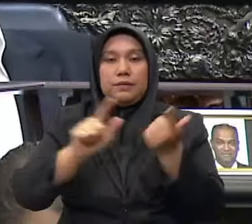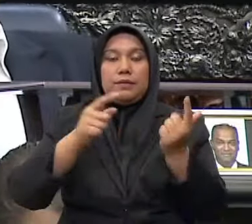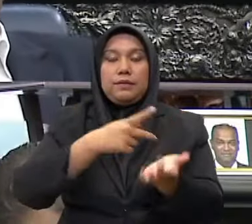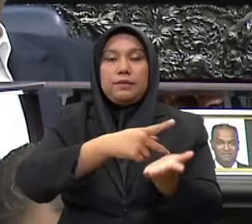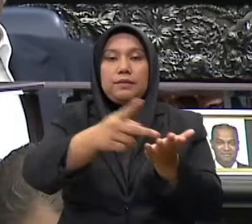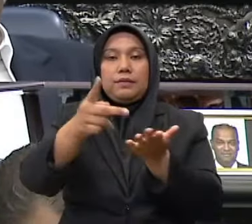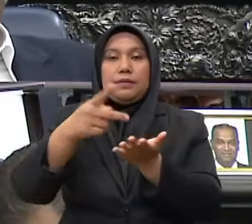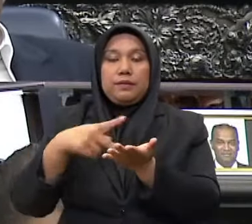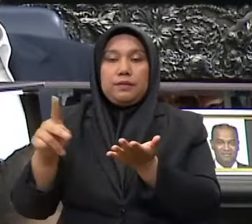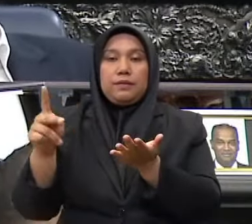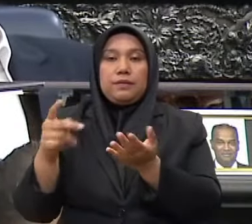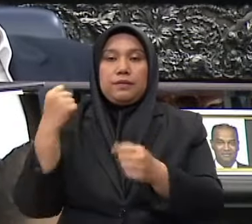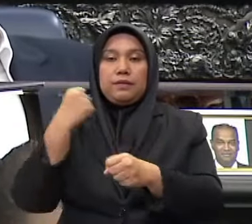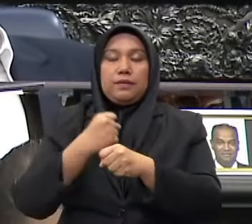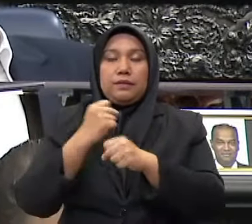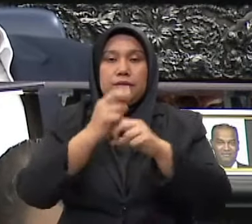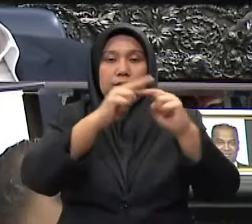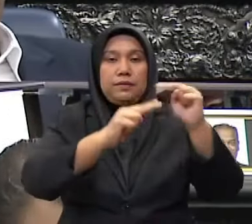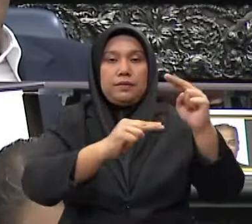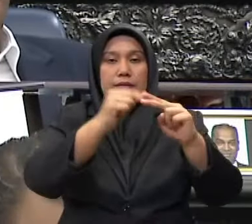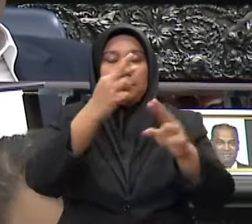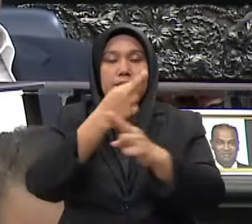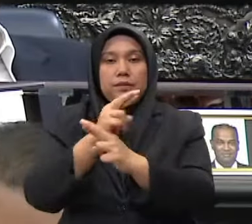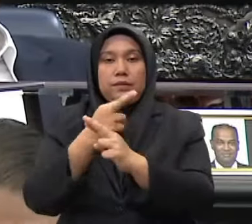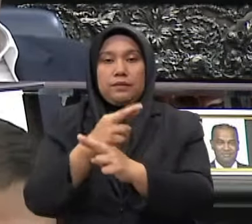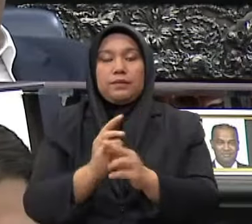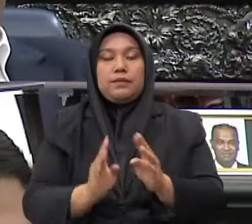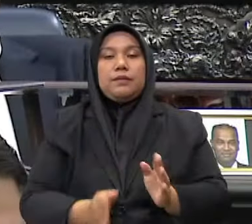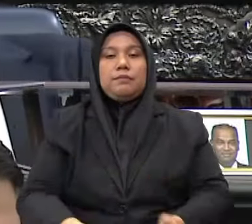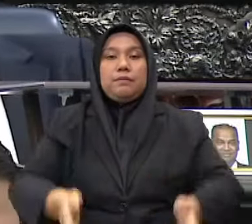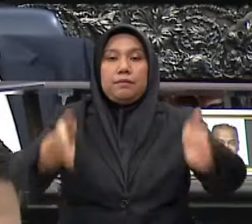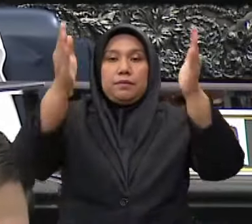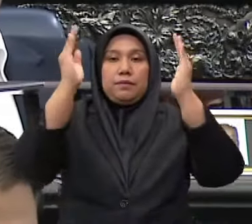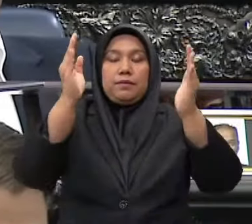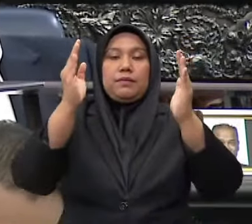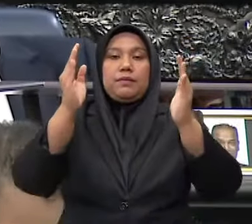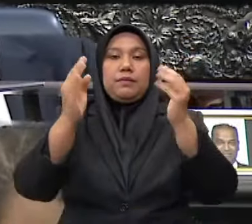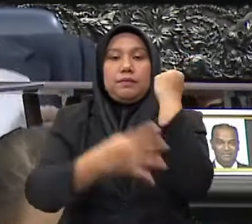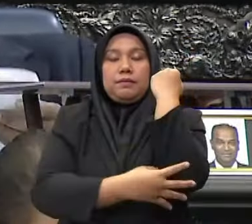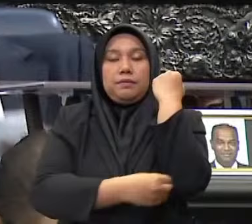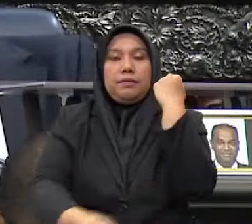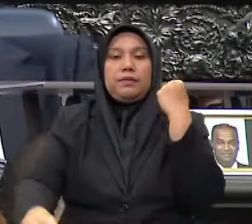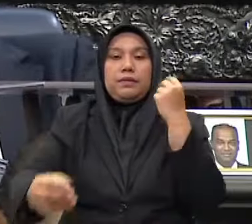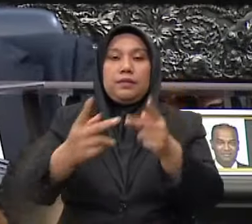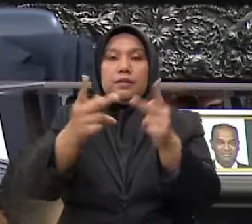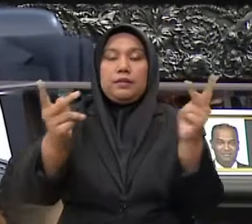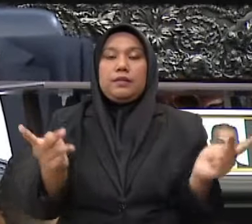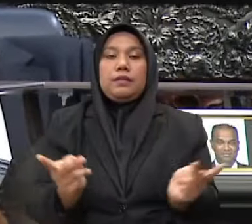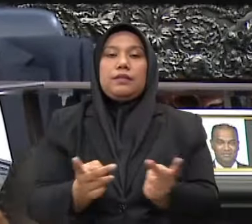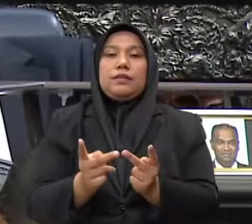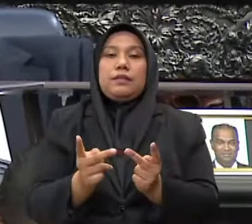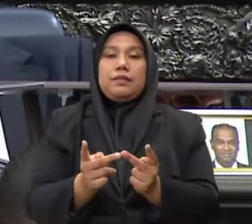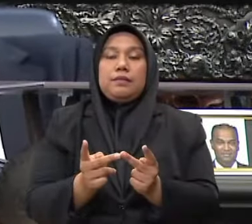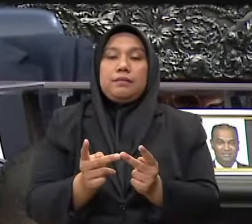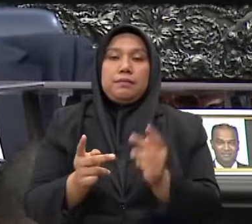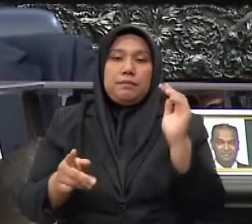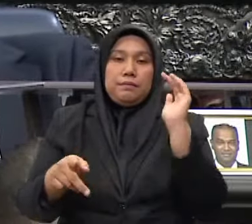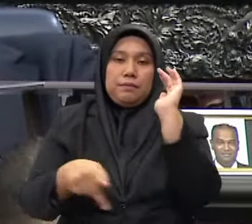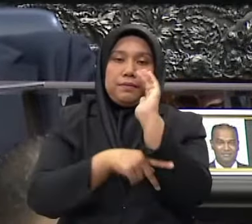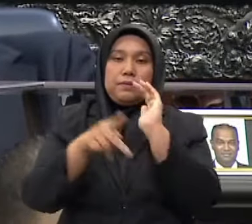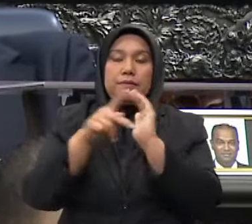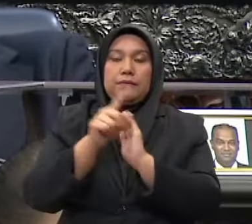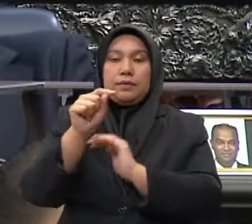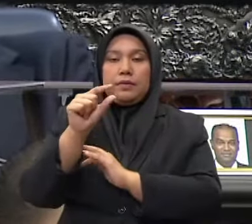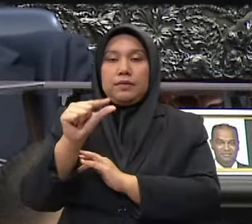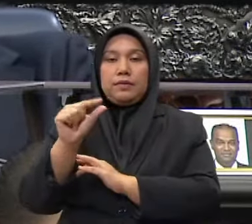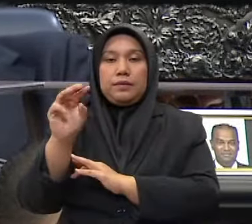Pelaksanaan kerja pembangunan semula bangunan daif di sekolah di kawasan parlimen Tanjung Manis daripada jumlah